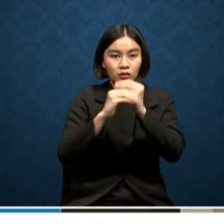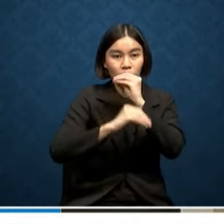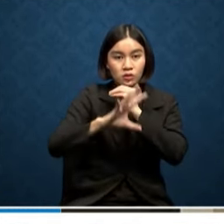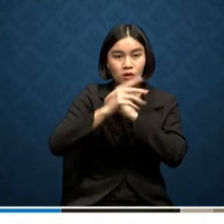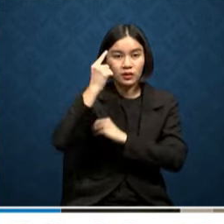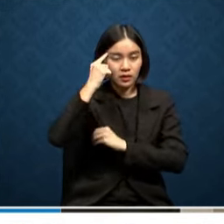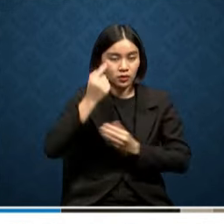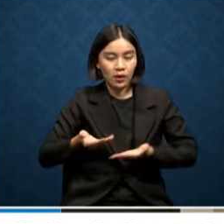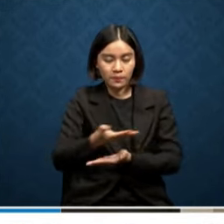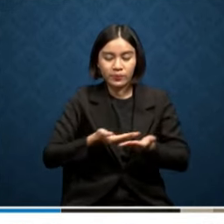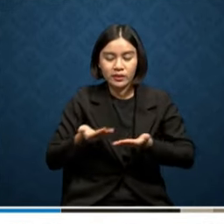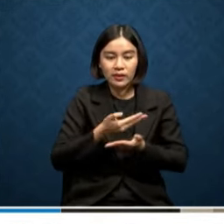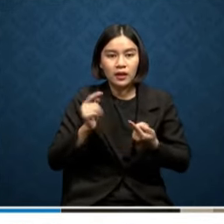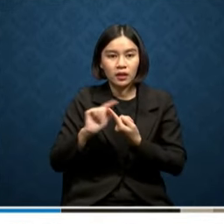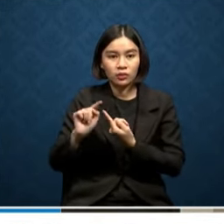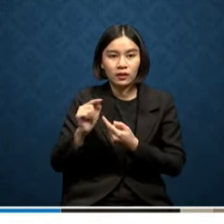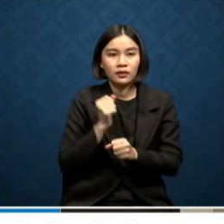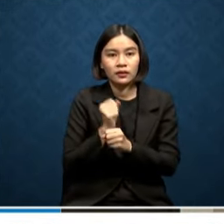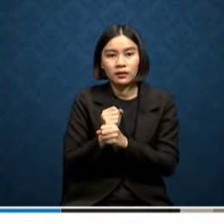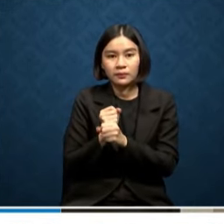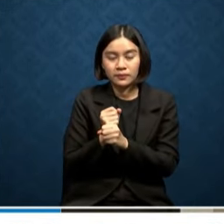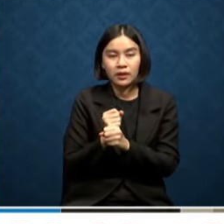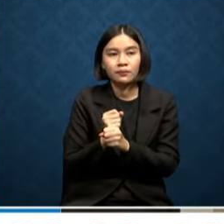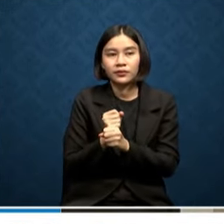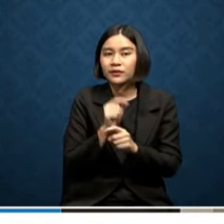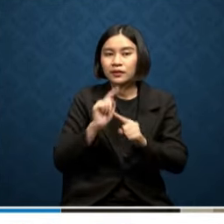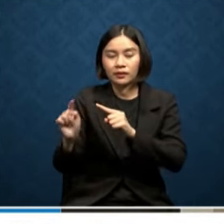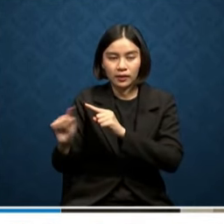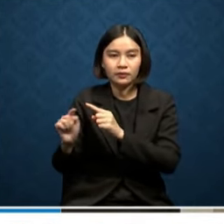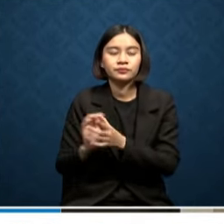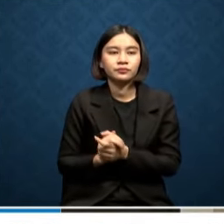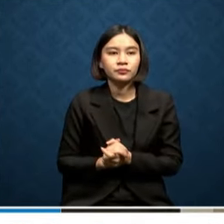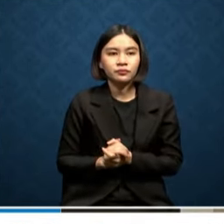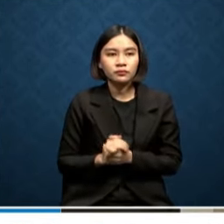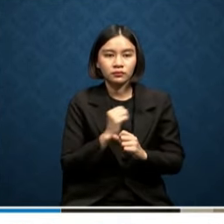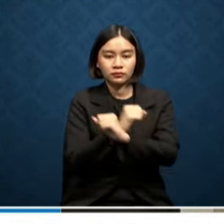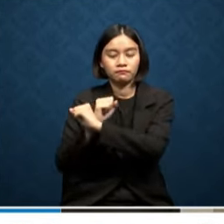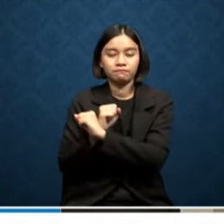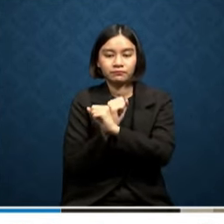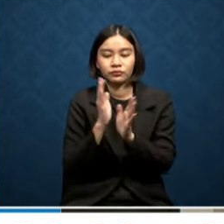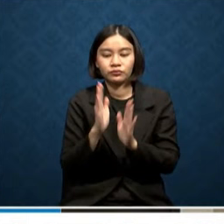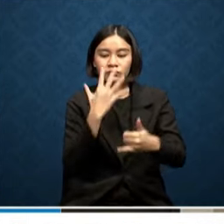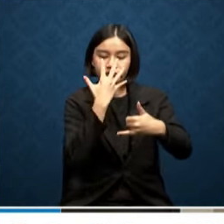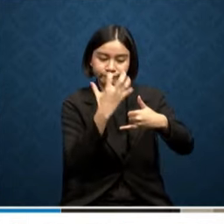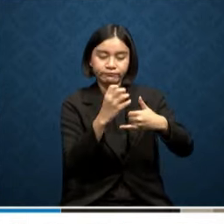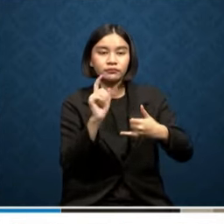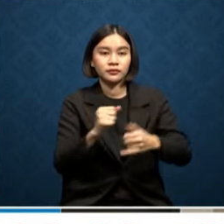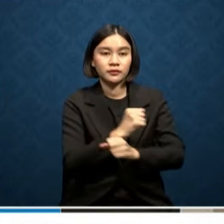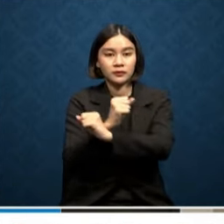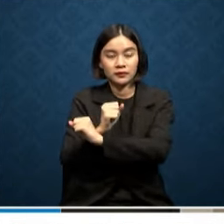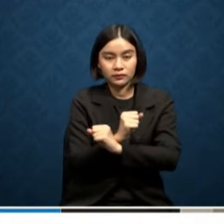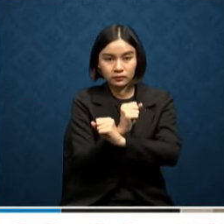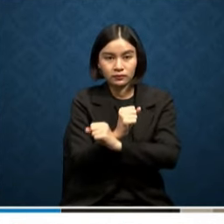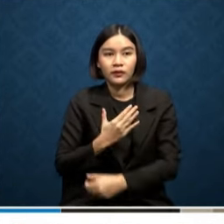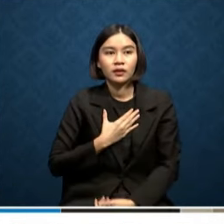าจะพิจารณาในการที่จะดำเนินการประการใดประการหนึ่งนะคะที่จะปกป้องผู้เสียหายนะคะ